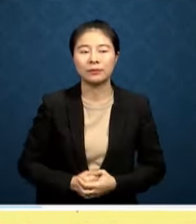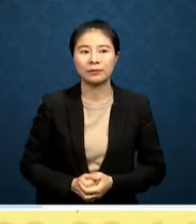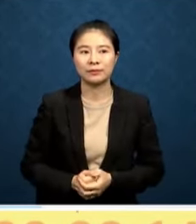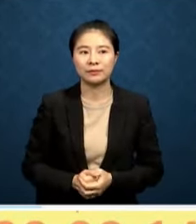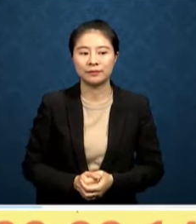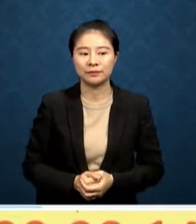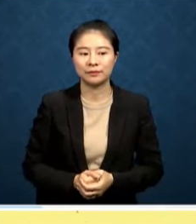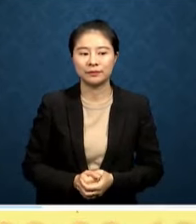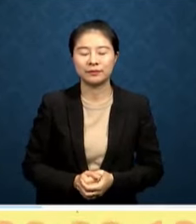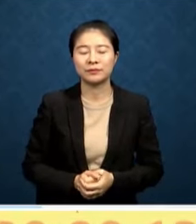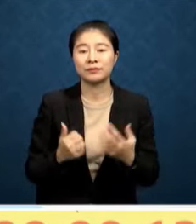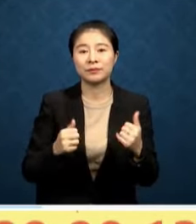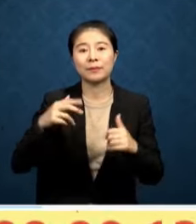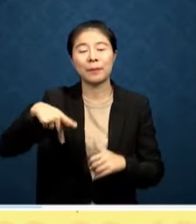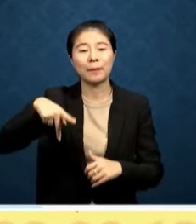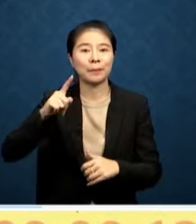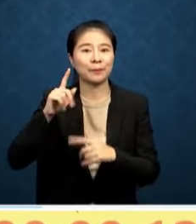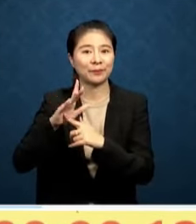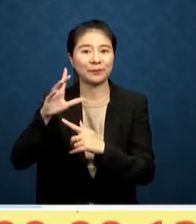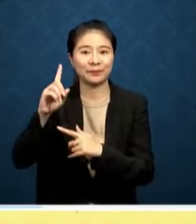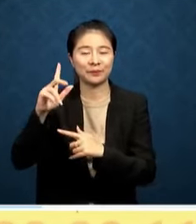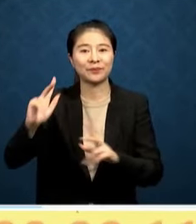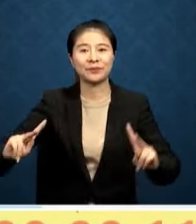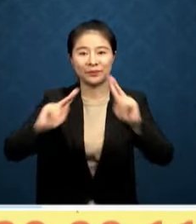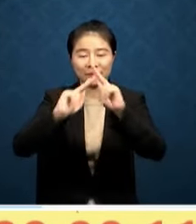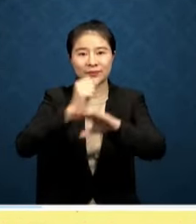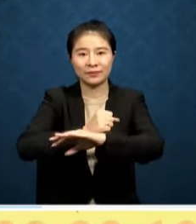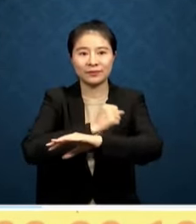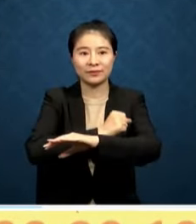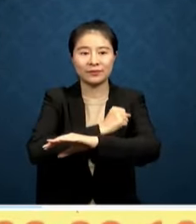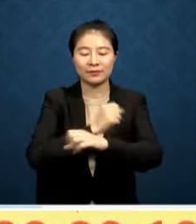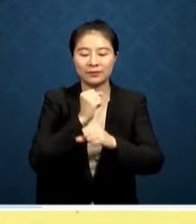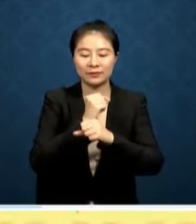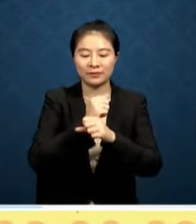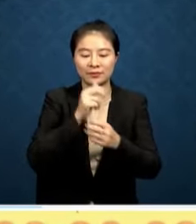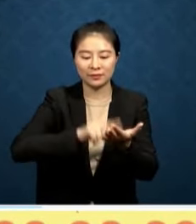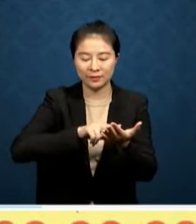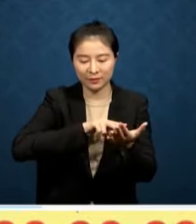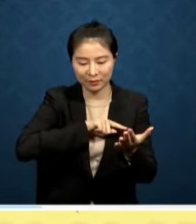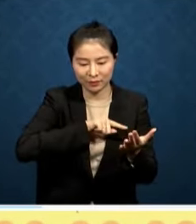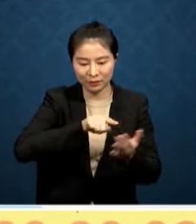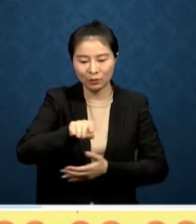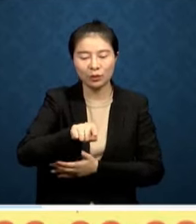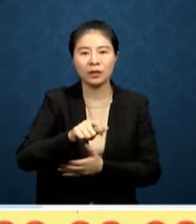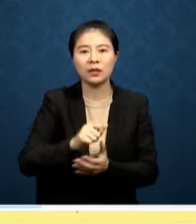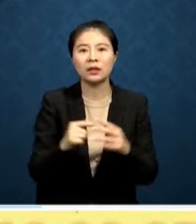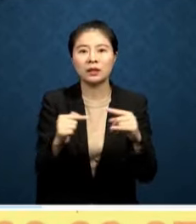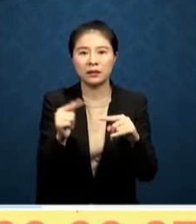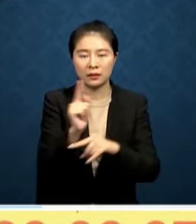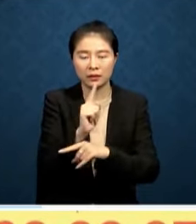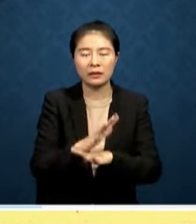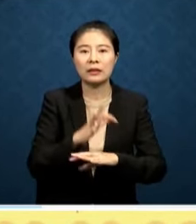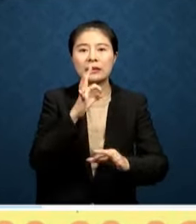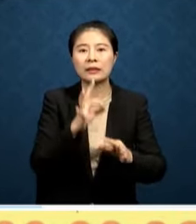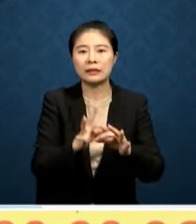ได้ให้ทางท่านปลัดกระทรวงแรงงานทำจดหมายอีกครั้งหนึ่งไปให้กับธนา